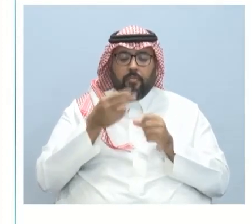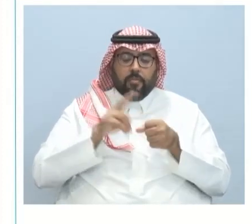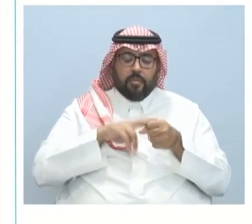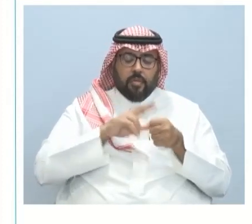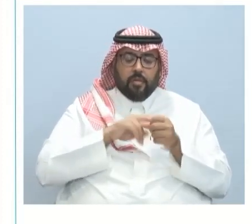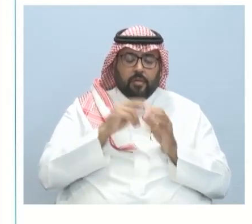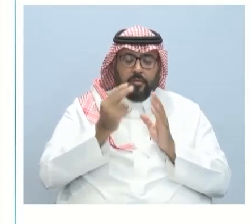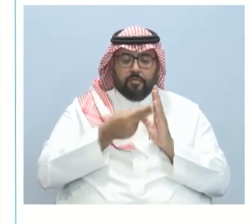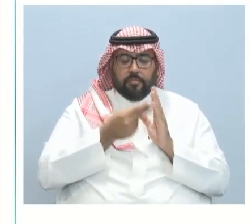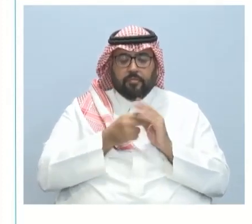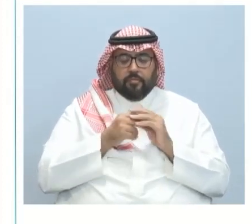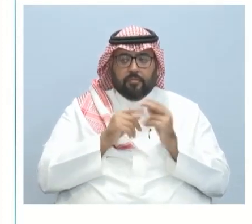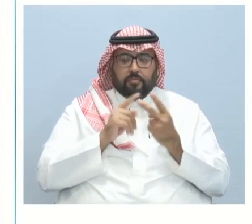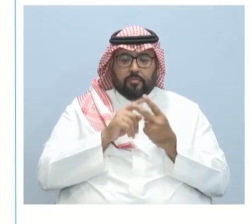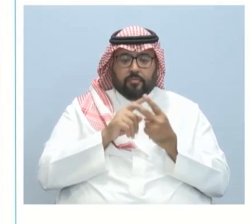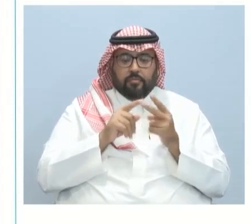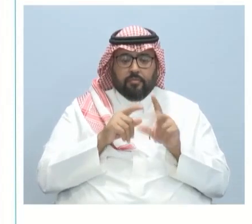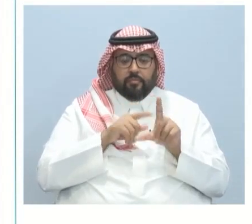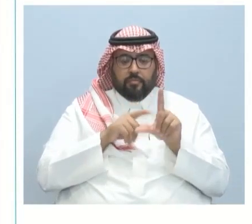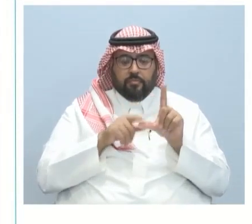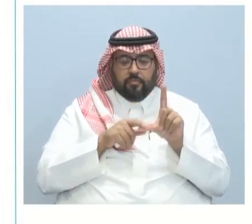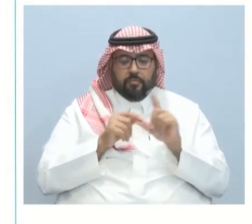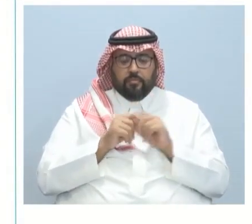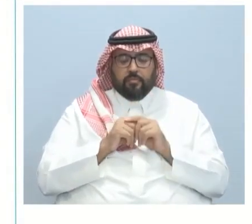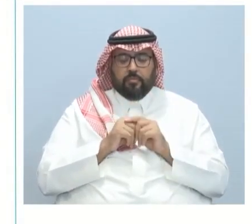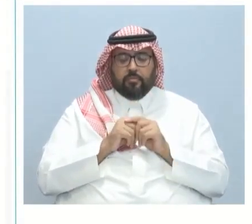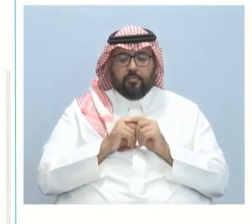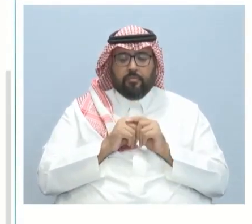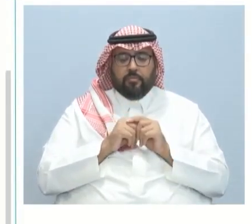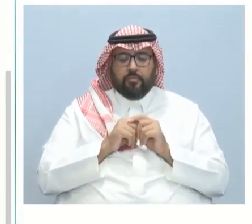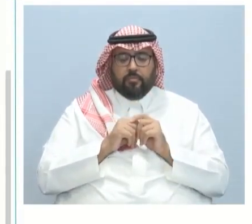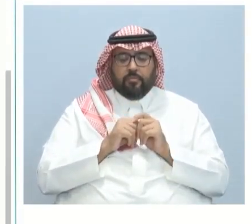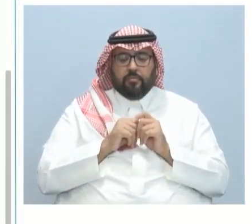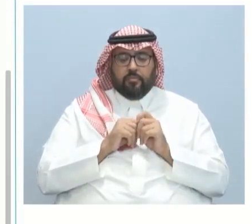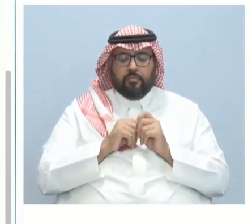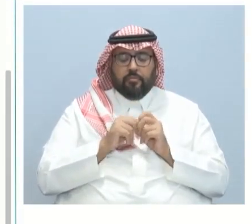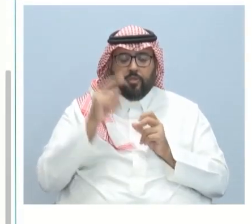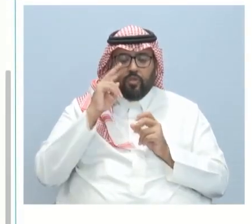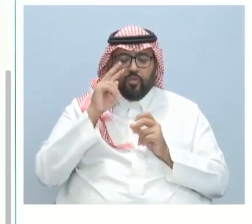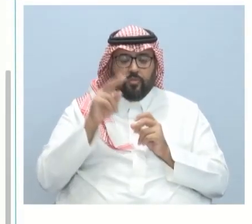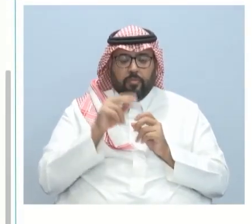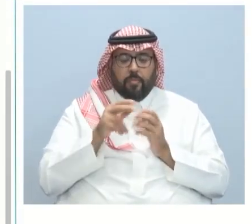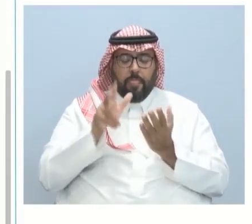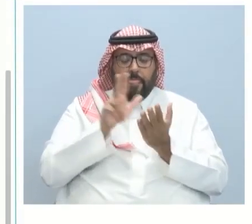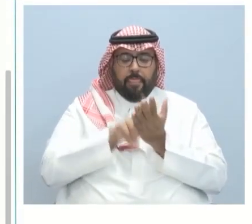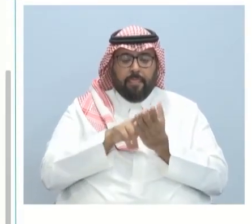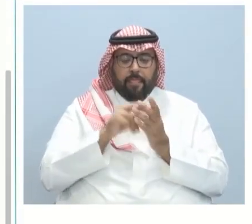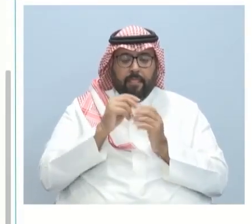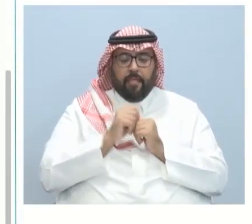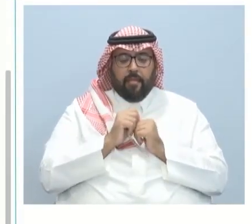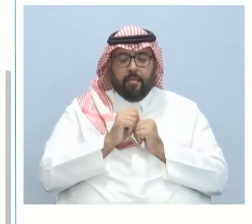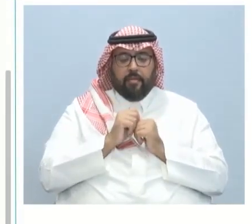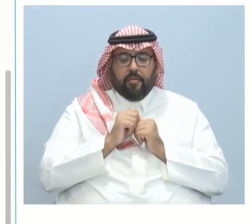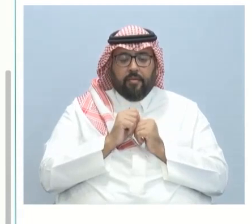ليقوم برسم الضلعين الاخرين باللون الاحمر نشاهد تطبيق